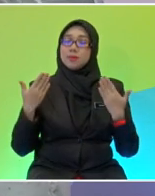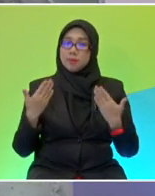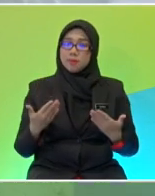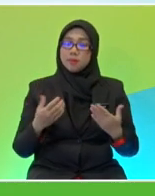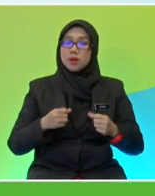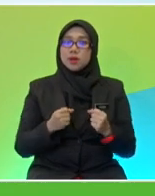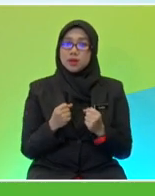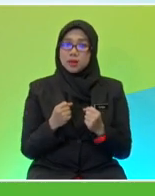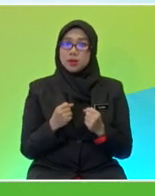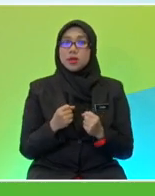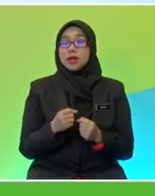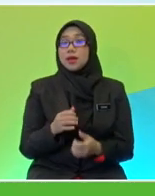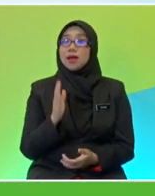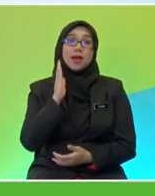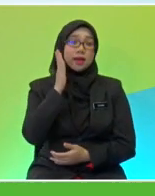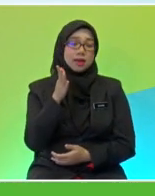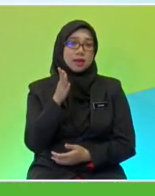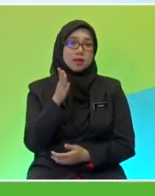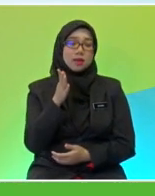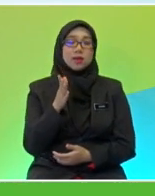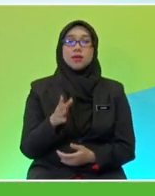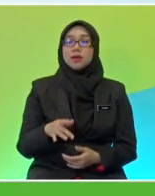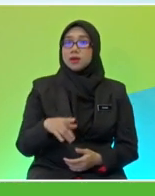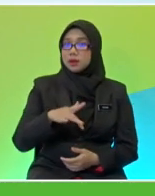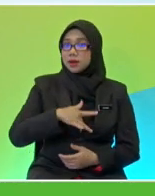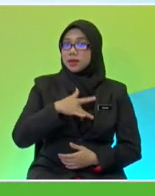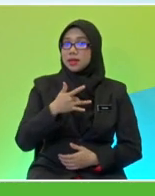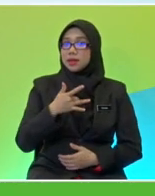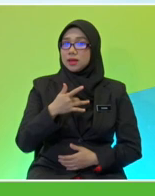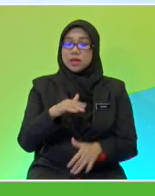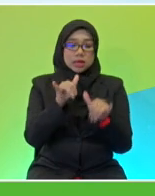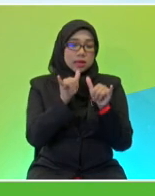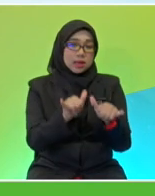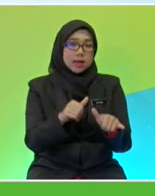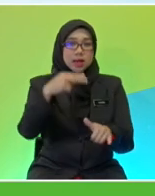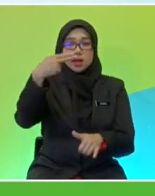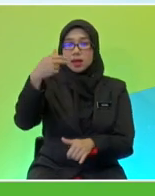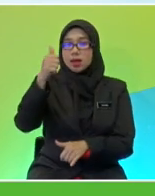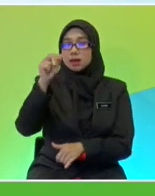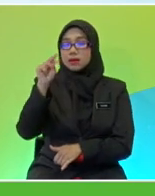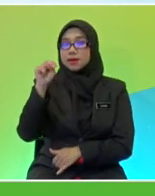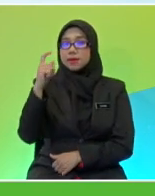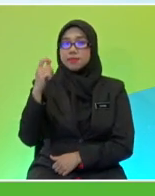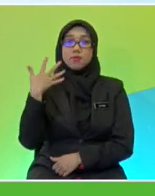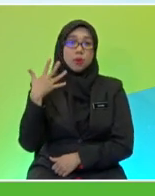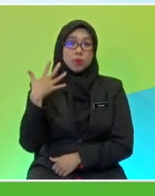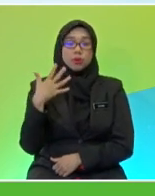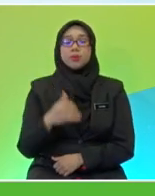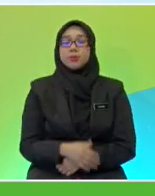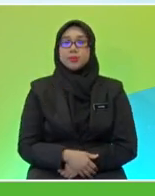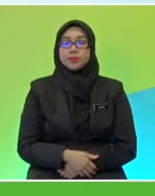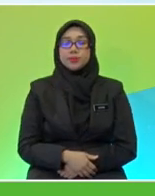telur tersebut untuk memastikan telur tuh kekal hangat itu berlaku pada pertama